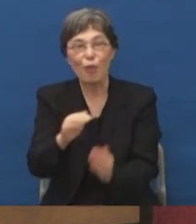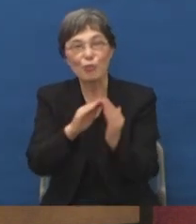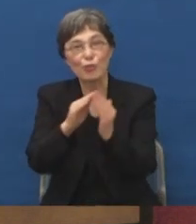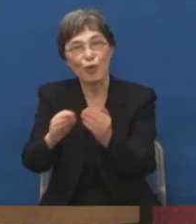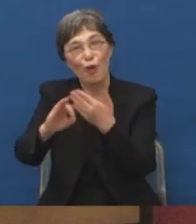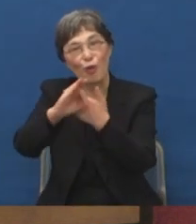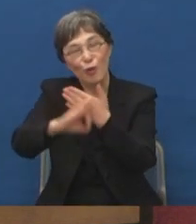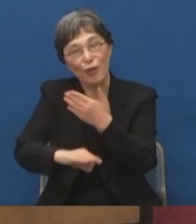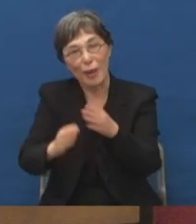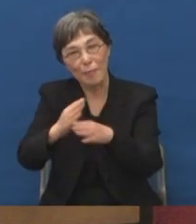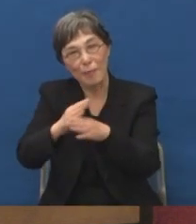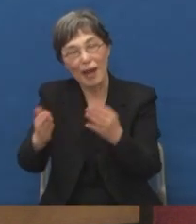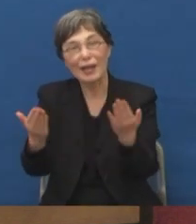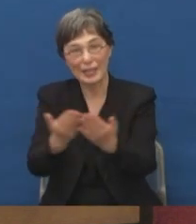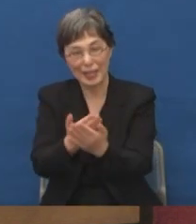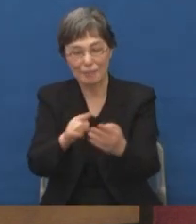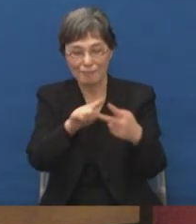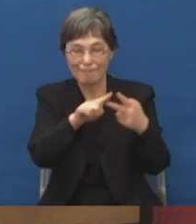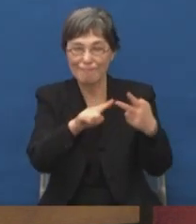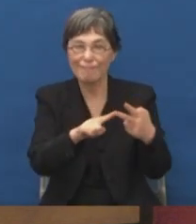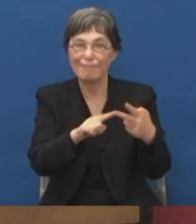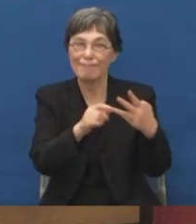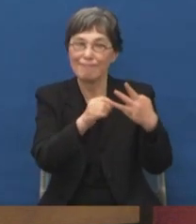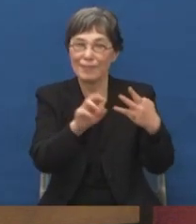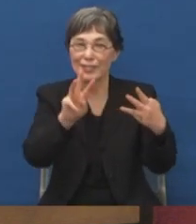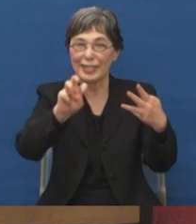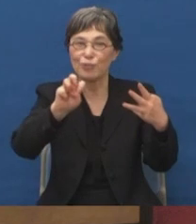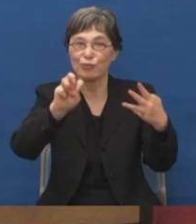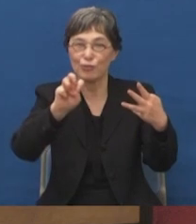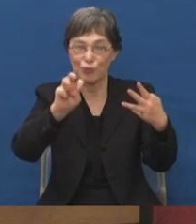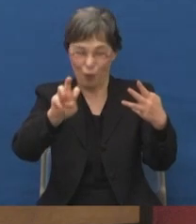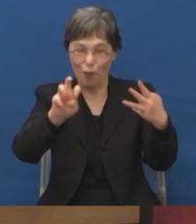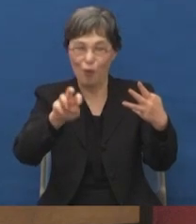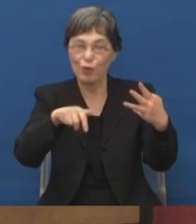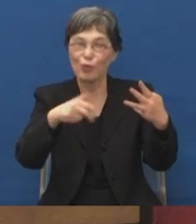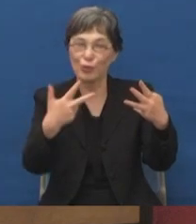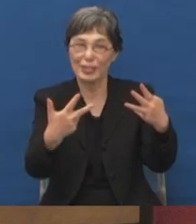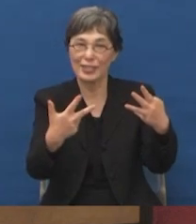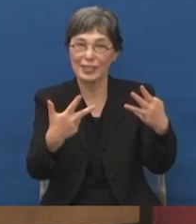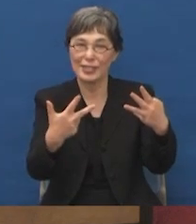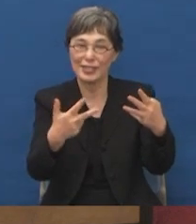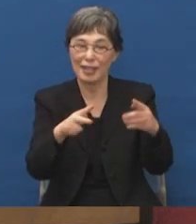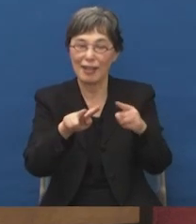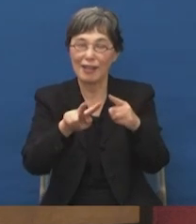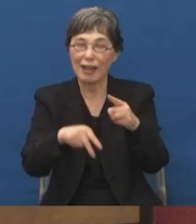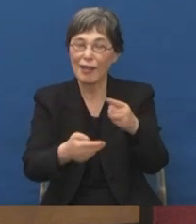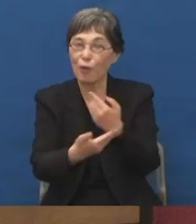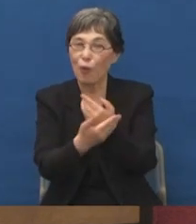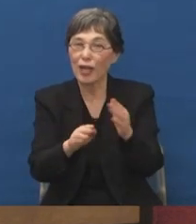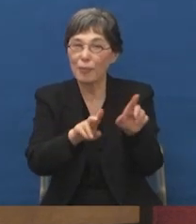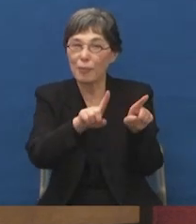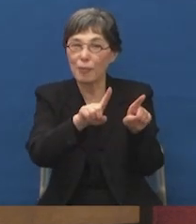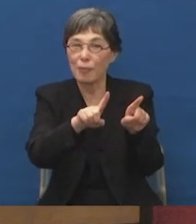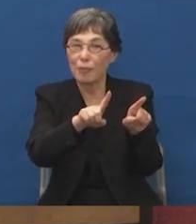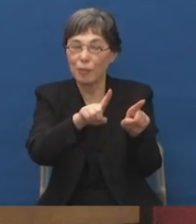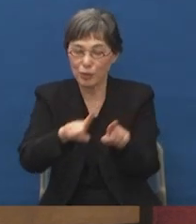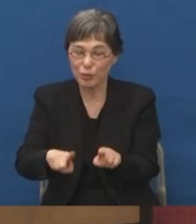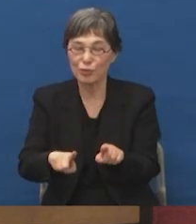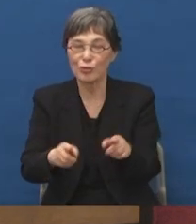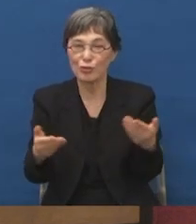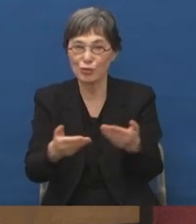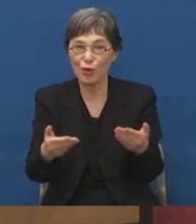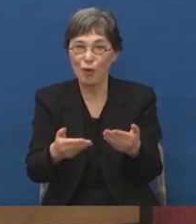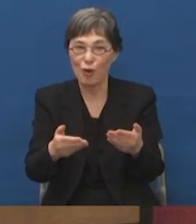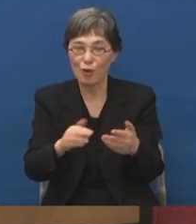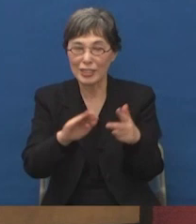の一部改正、議第30号京都市介護保険法に基づく事業及び施設の人